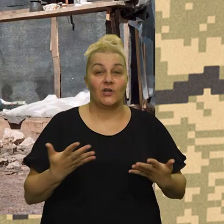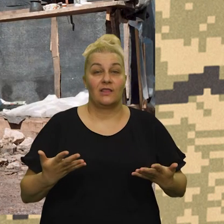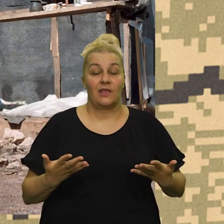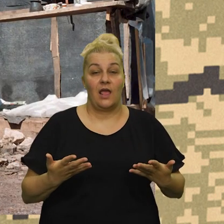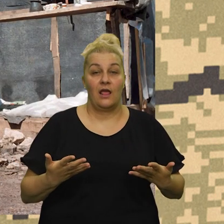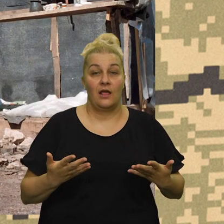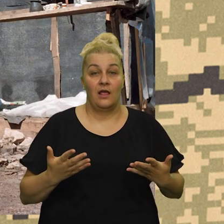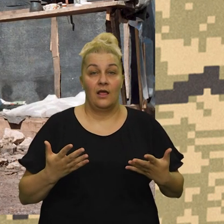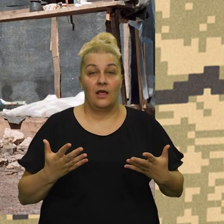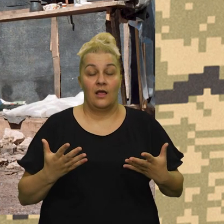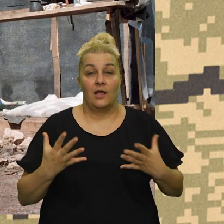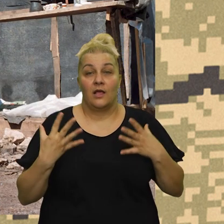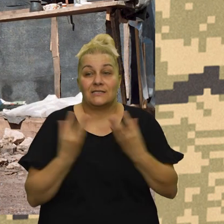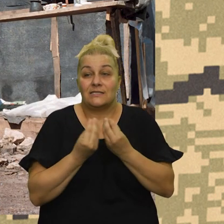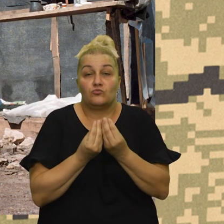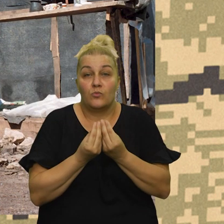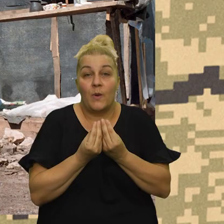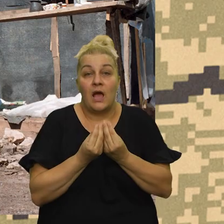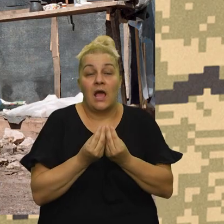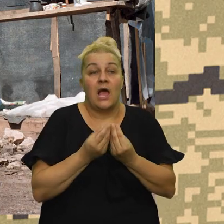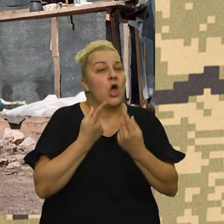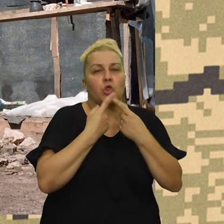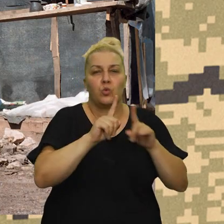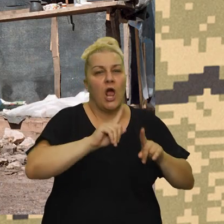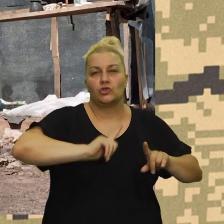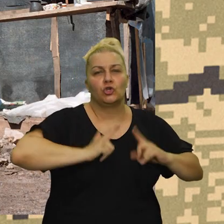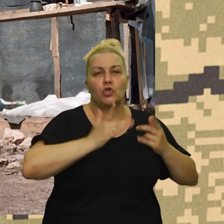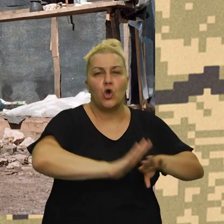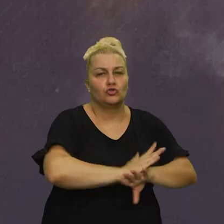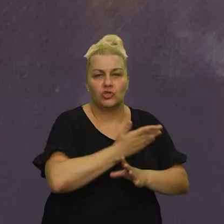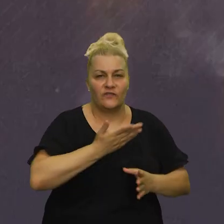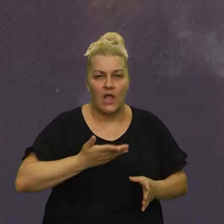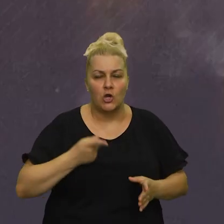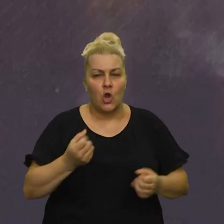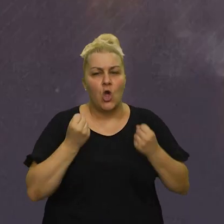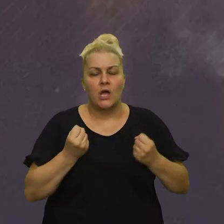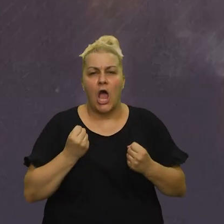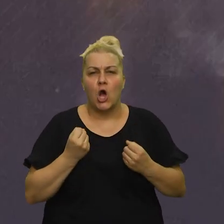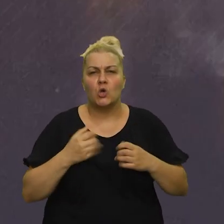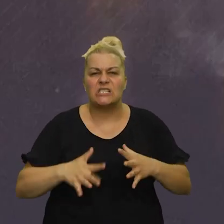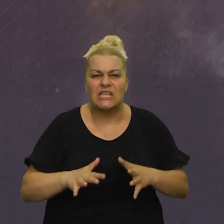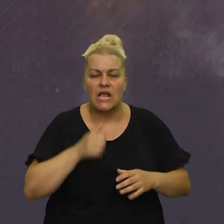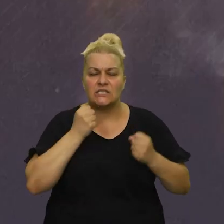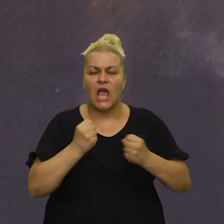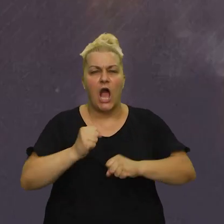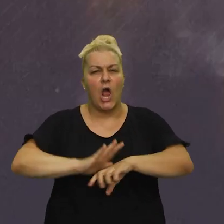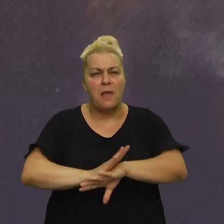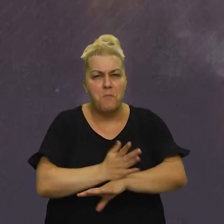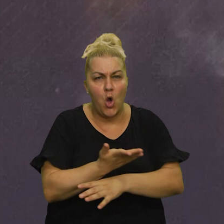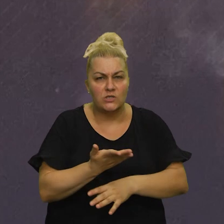i sasvim drugačije to doživljavamo. Recimo, to je vrlo stresno, vrlo emotivno.